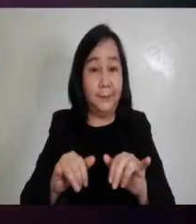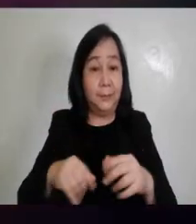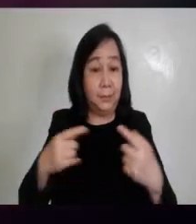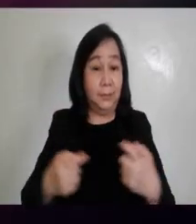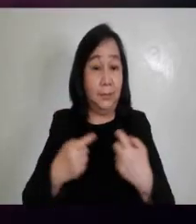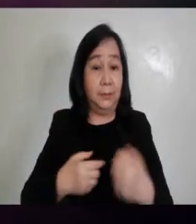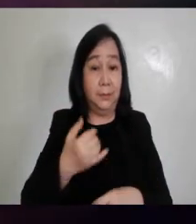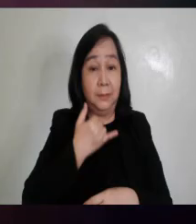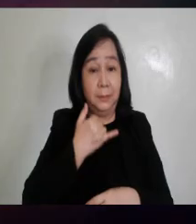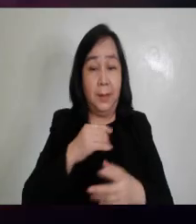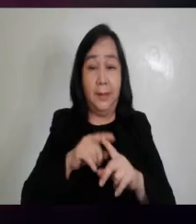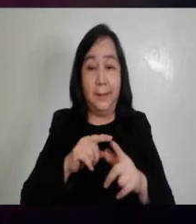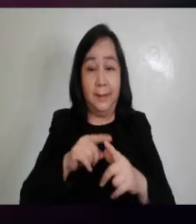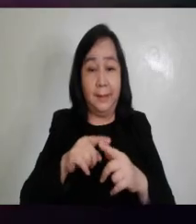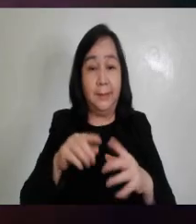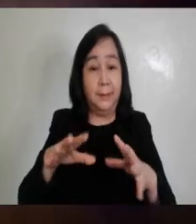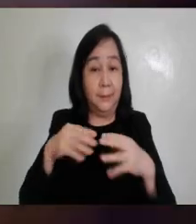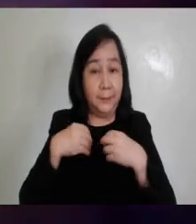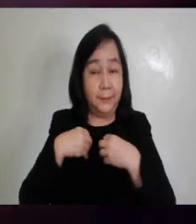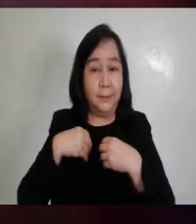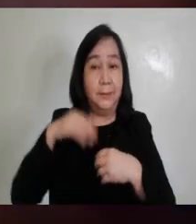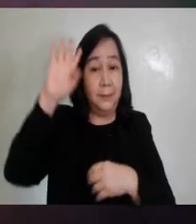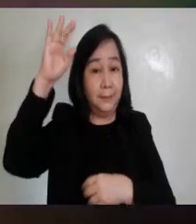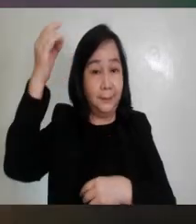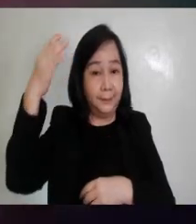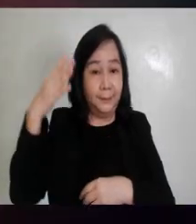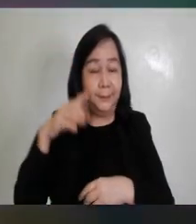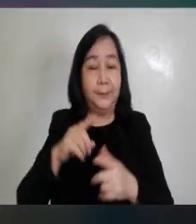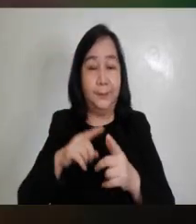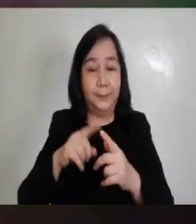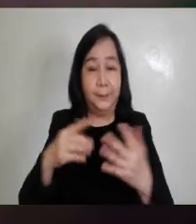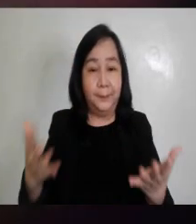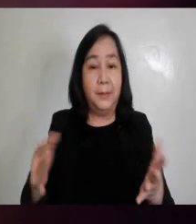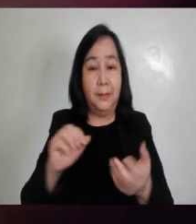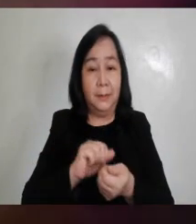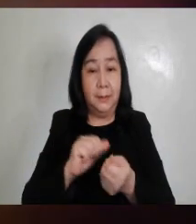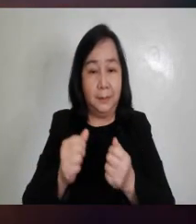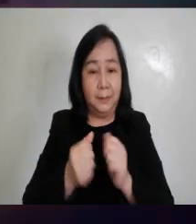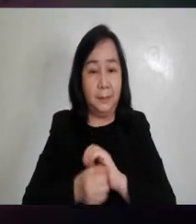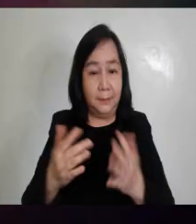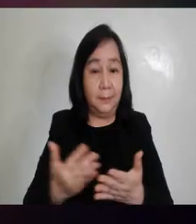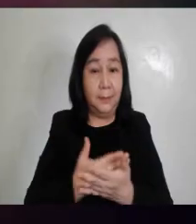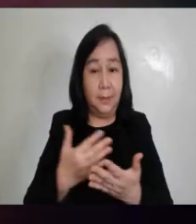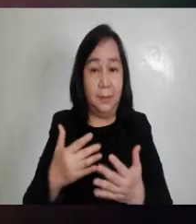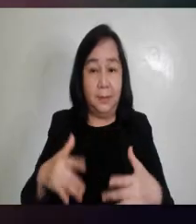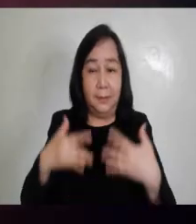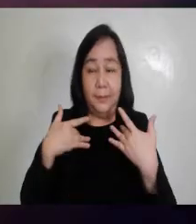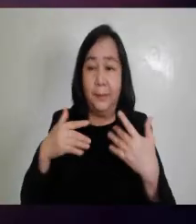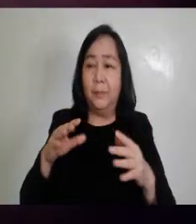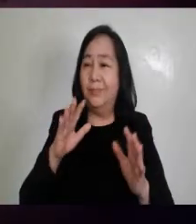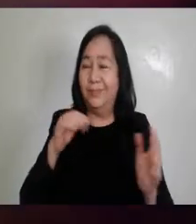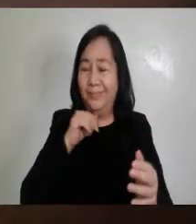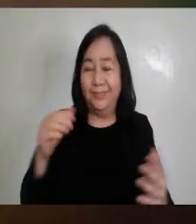ating pagkakamali, kundi upang tanggapin ang kanyang biyaya at magbagong buhay. Huwag tayong matakot lumapit sa Diyos,